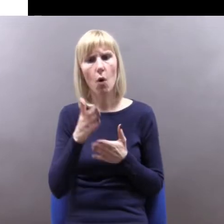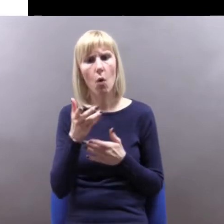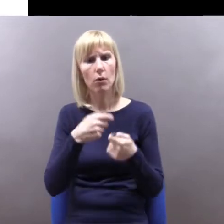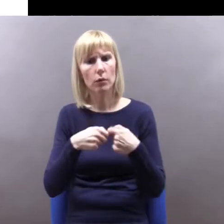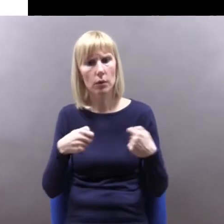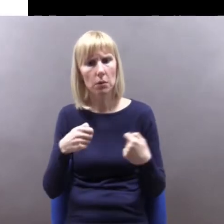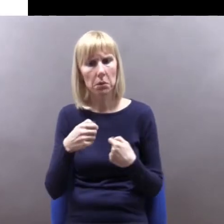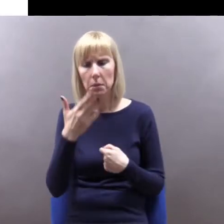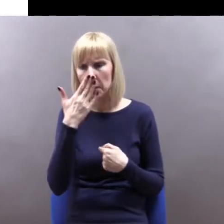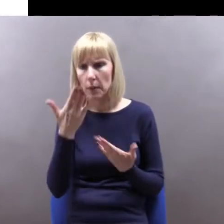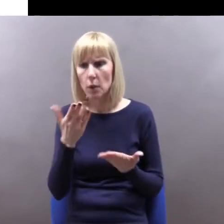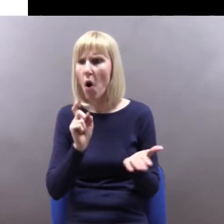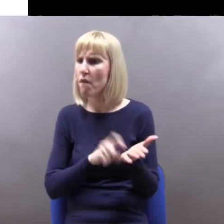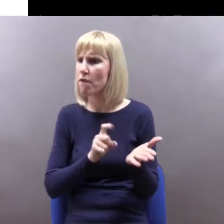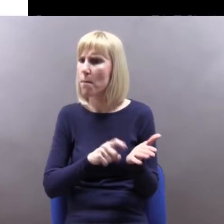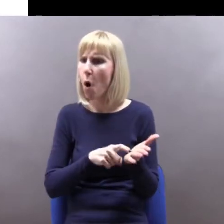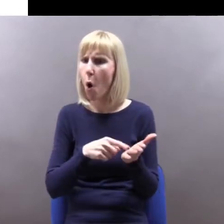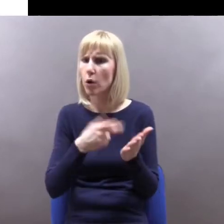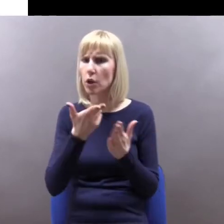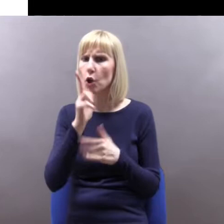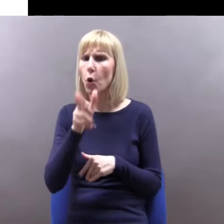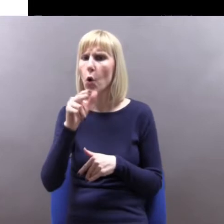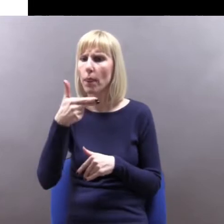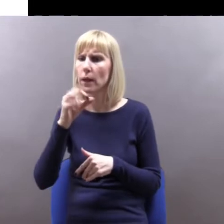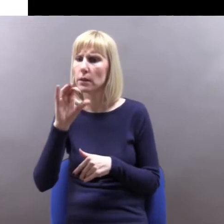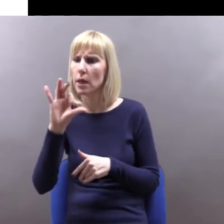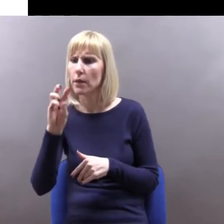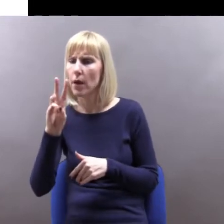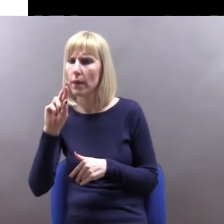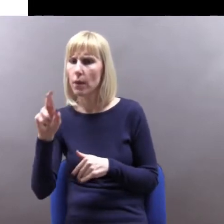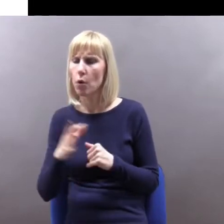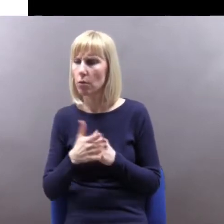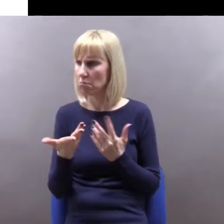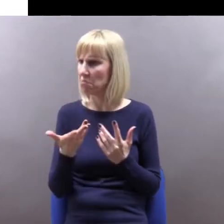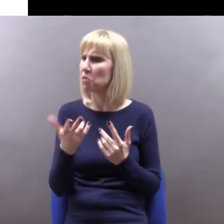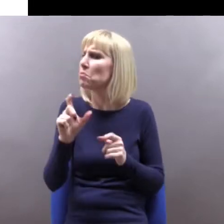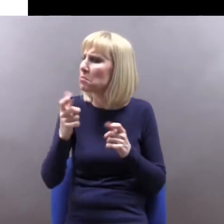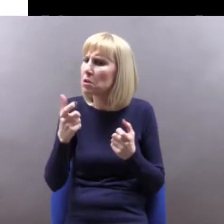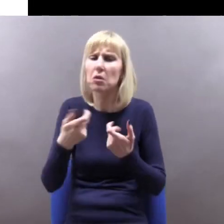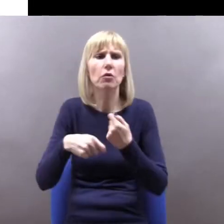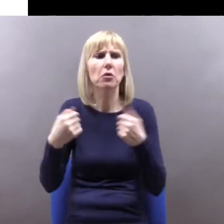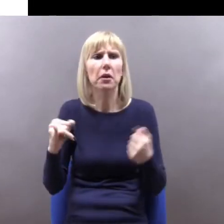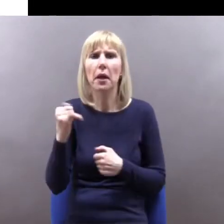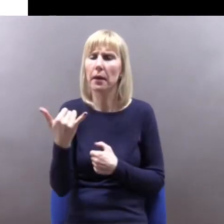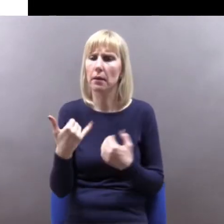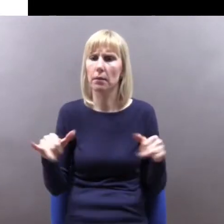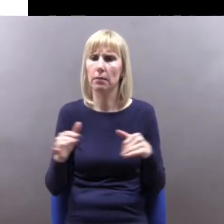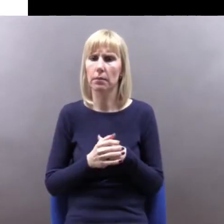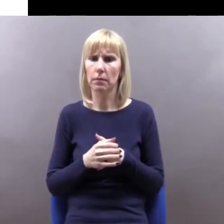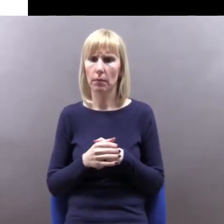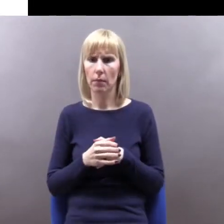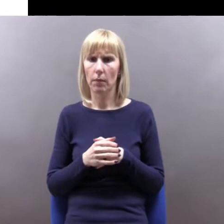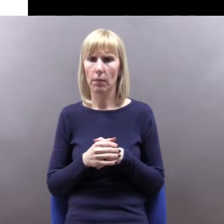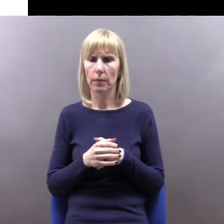nie przychodzić do konserwatora bez pomysłu, żeby przyjść i pokazać mu swoje rozwiązanie. I wtedy jest